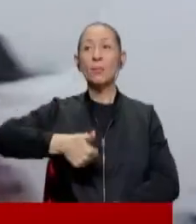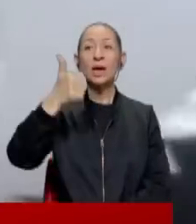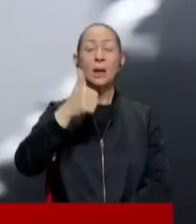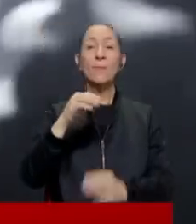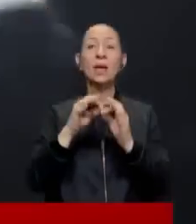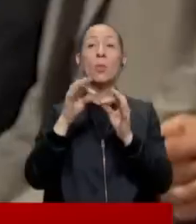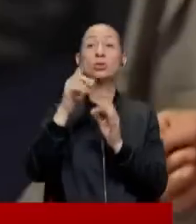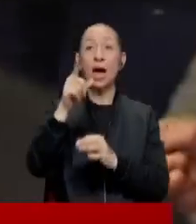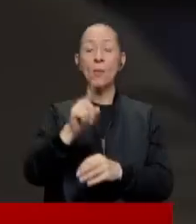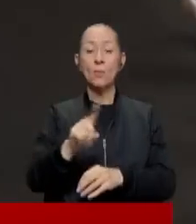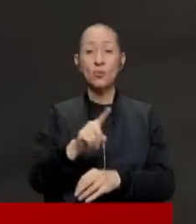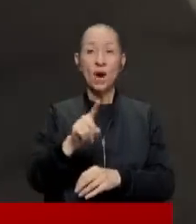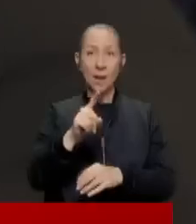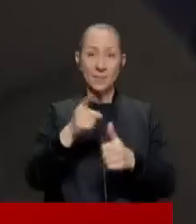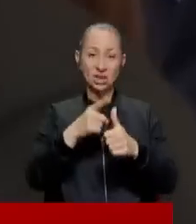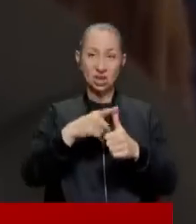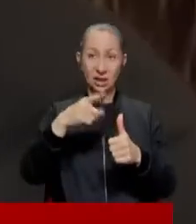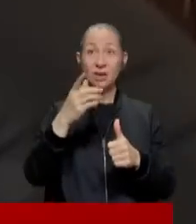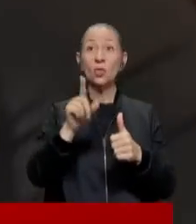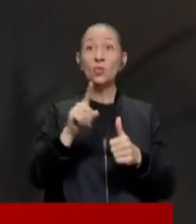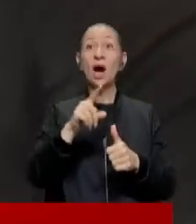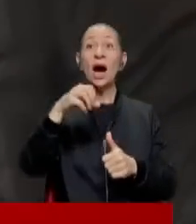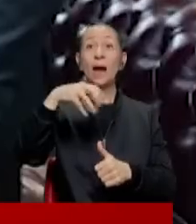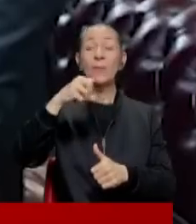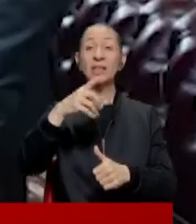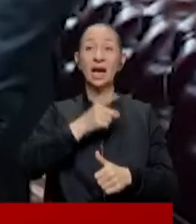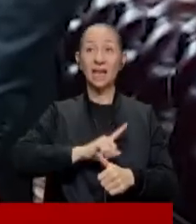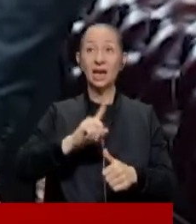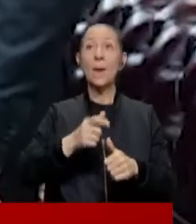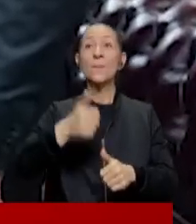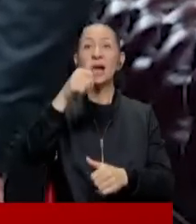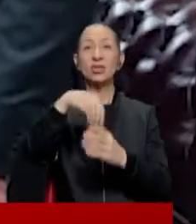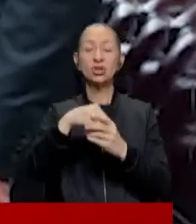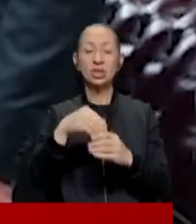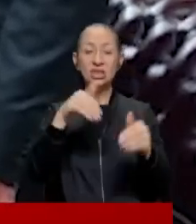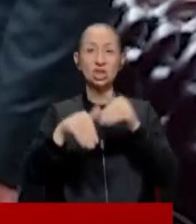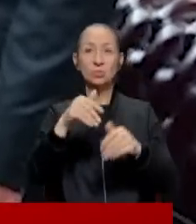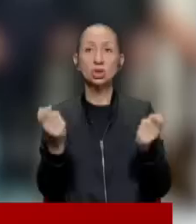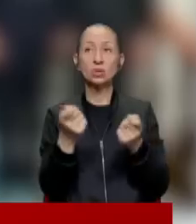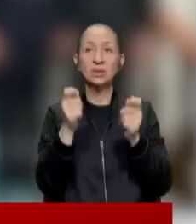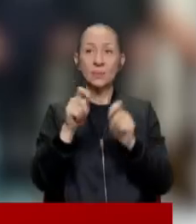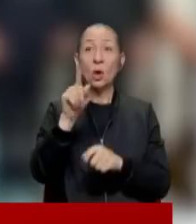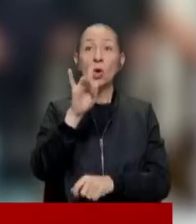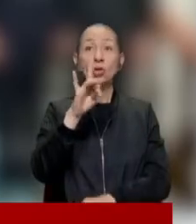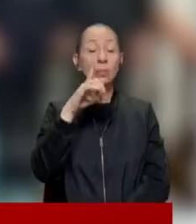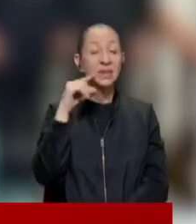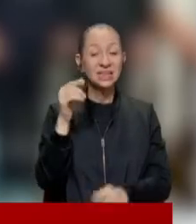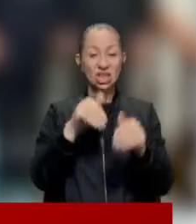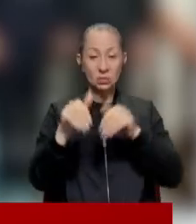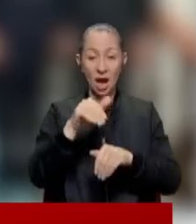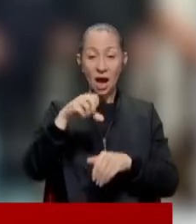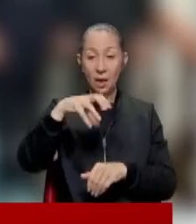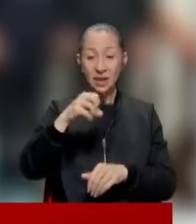Bekir Bozdağ Şanlıurfa 1 sırada ve Şanlıurfa Ak Parti adaylarıyla bakanlıkta seçim çalışması yaptı 14 Mayıs seçimlerinde